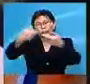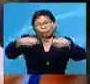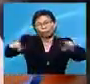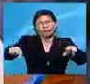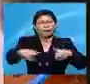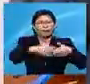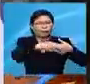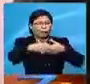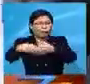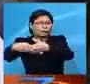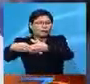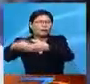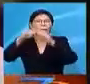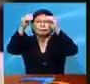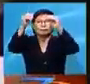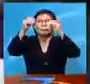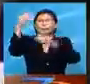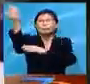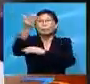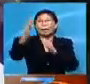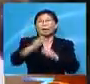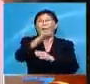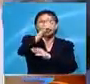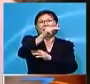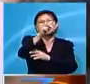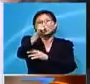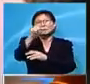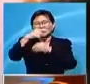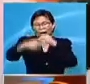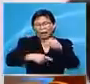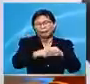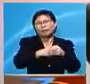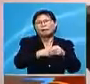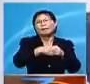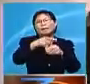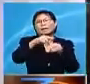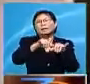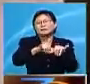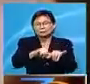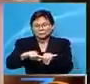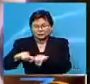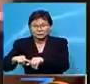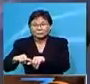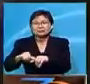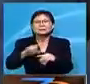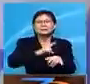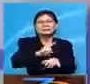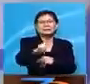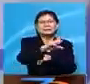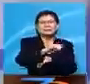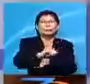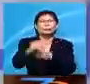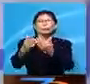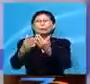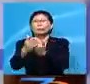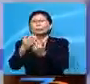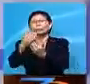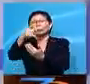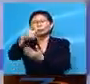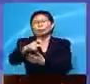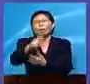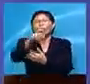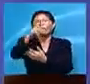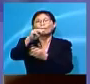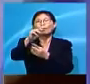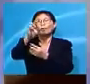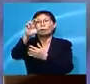pelancaran panduan tenaga pengajar MTP mengenai piawaian syariah dan keperluan operasi murabahah. MTP